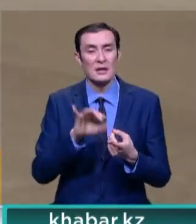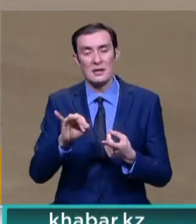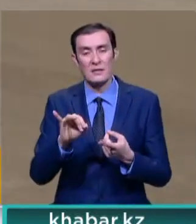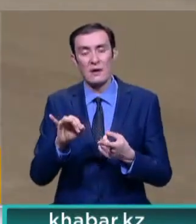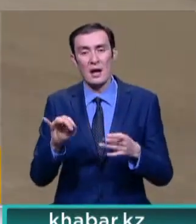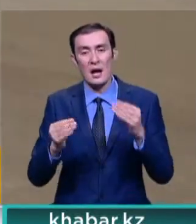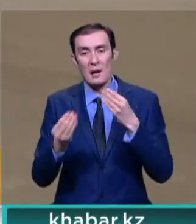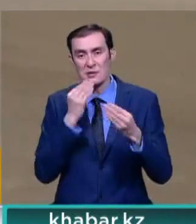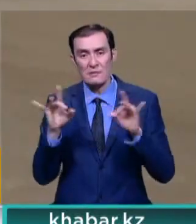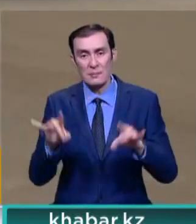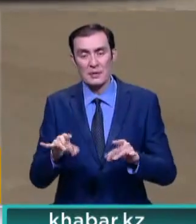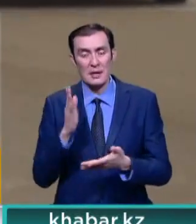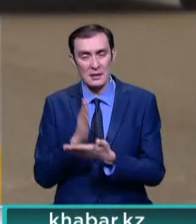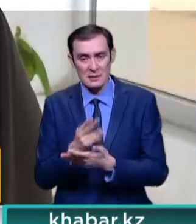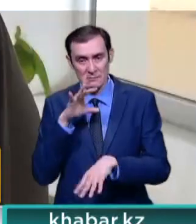общественного питания.